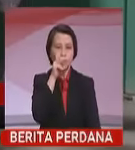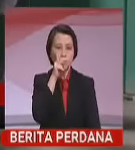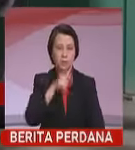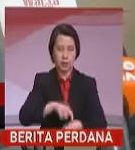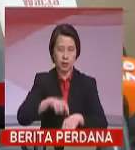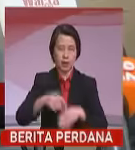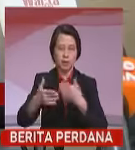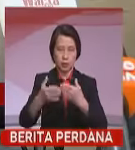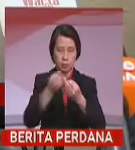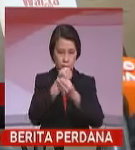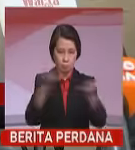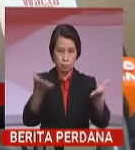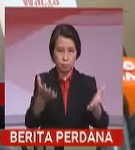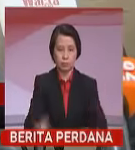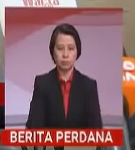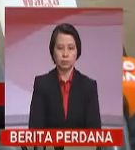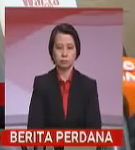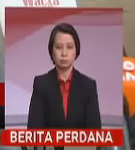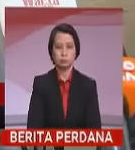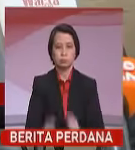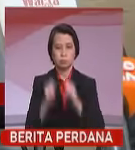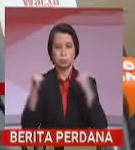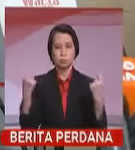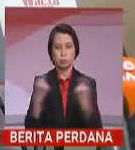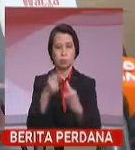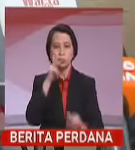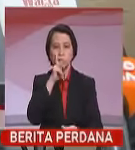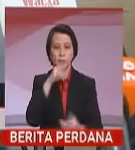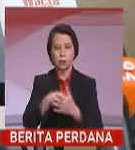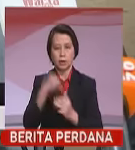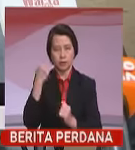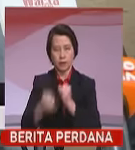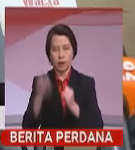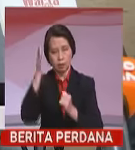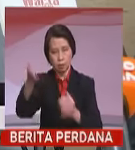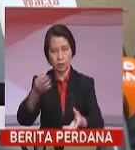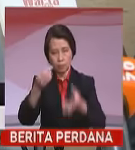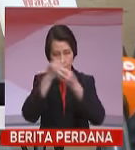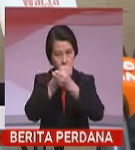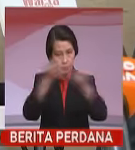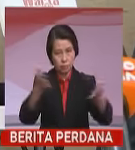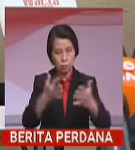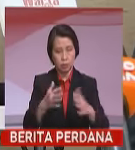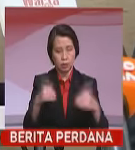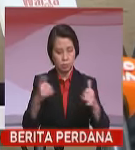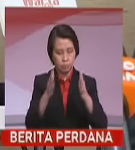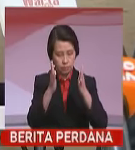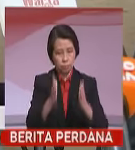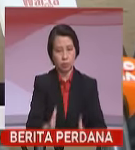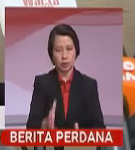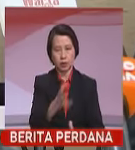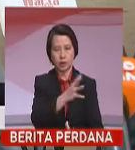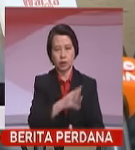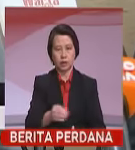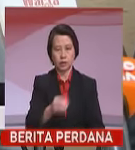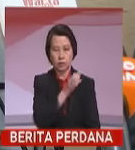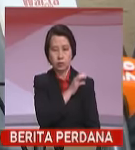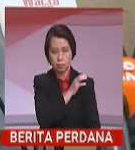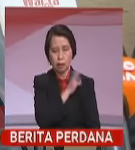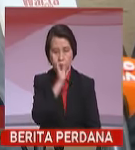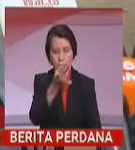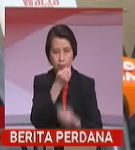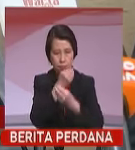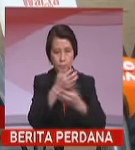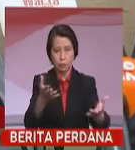masa terdekat. Dan pasukan Kedah pun sedang dalam peringkat akhir akan mengumumkan barisan jurulatih dan pemain-pemain sedikit masa lagi.